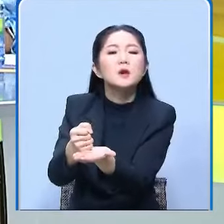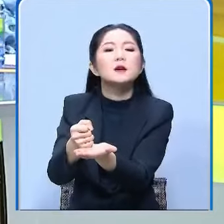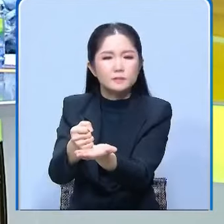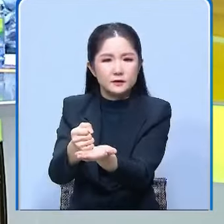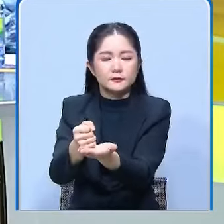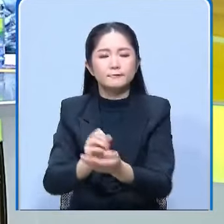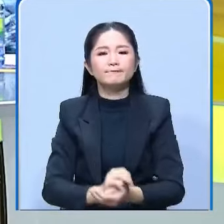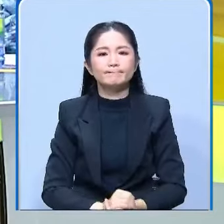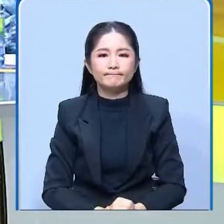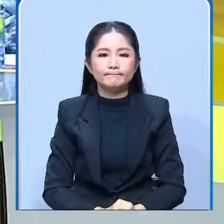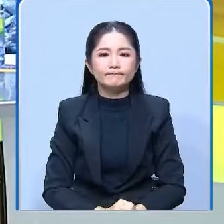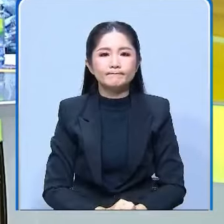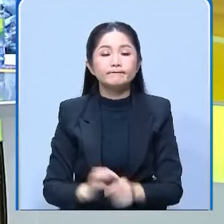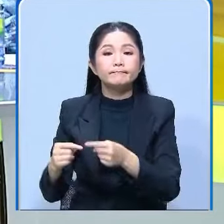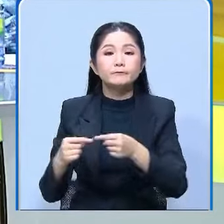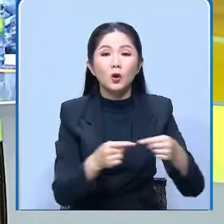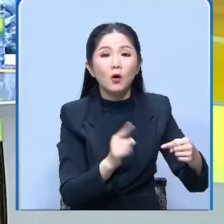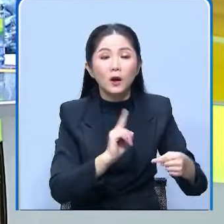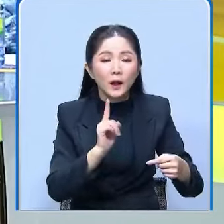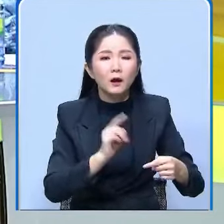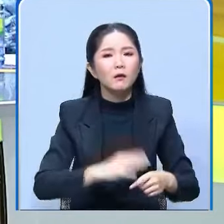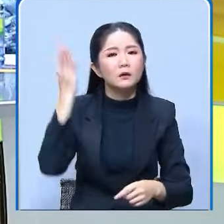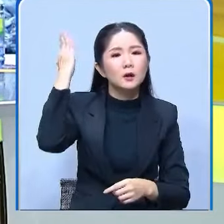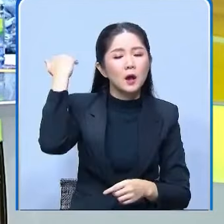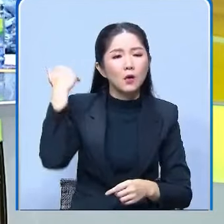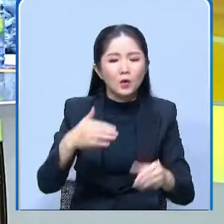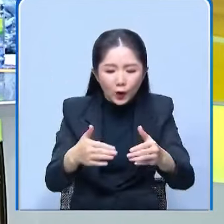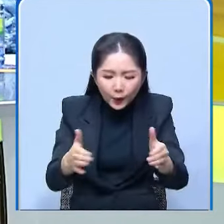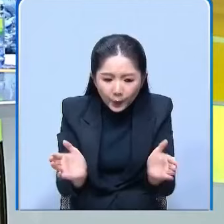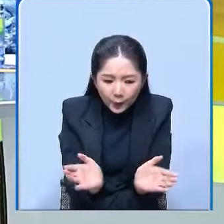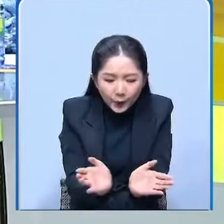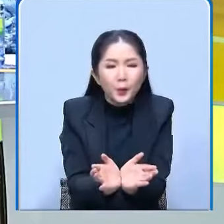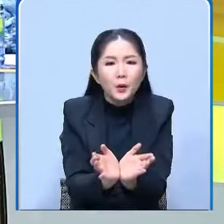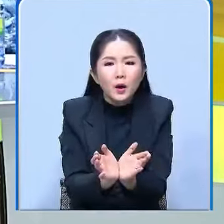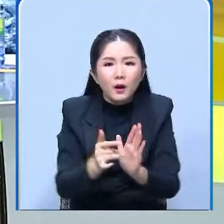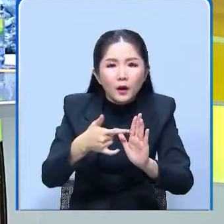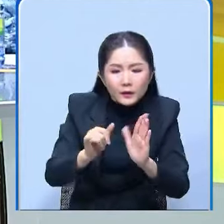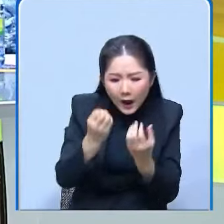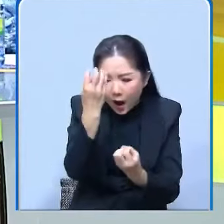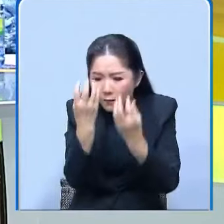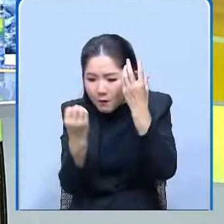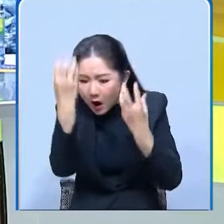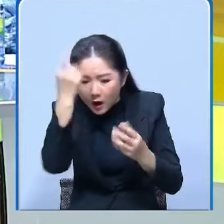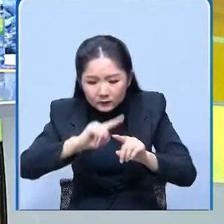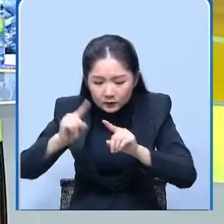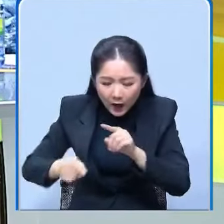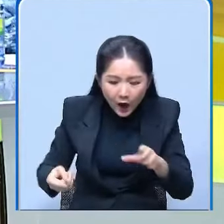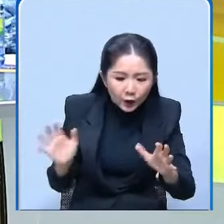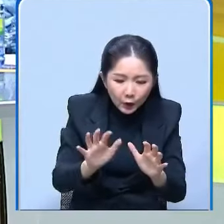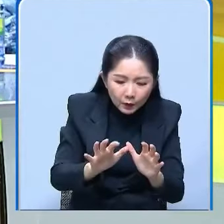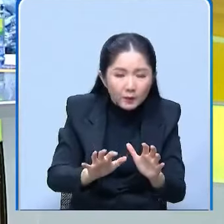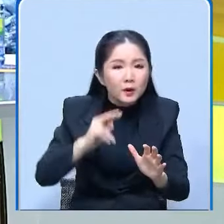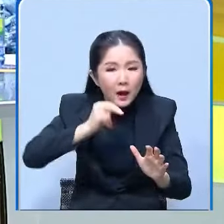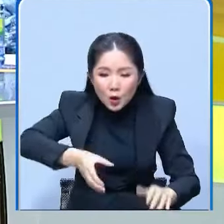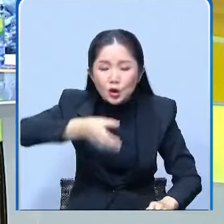มาตามกันต่อสำหรับคลัสเตอร์ยาดองมรณะนะปรากฏว่าล่าสุดเห็นบอกตายเพิ่มอีกหนึ่ง ไปกันใหญ่แล้ว ตายเพิ่มอีกหนึ่งร